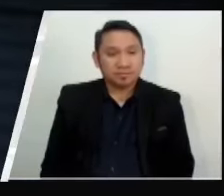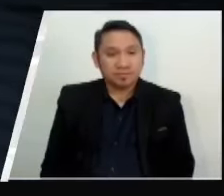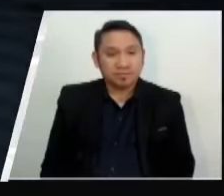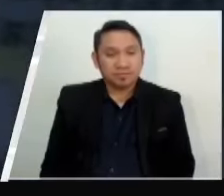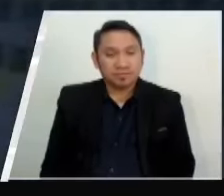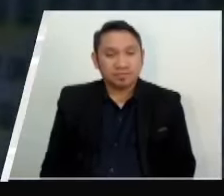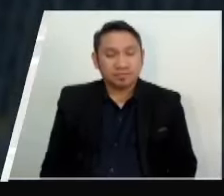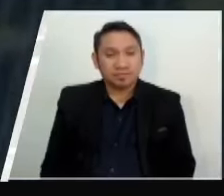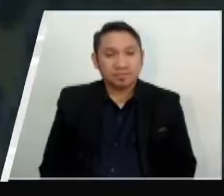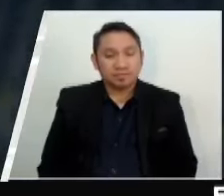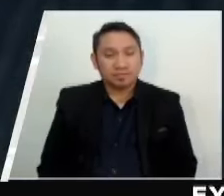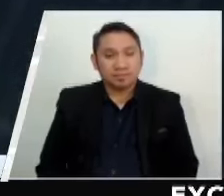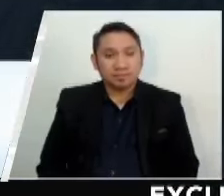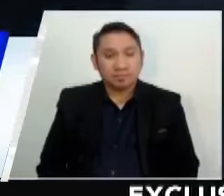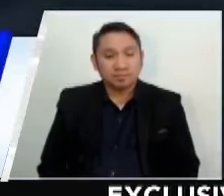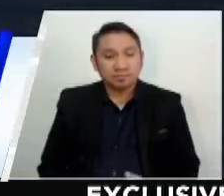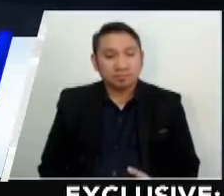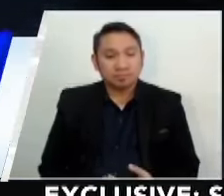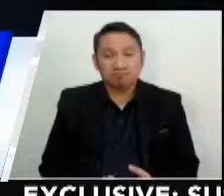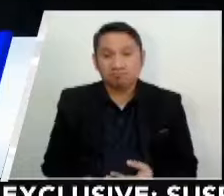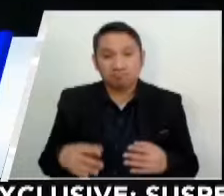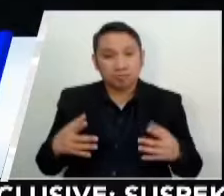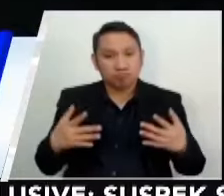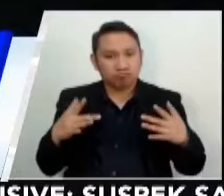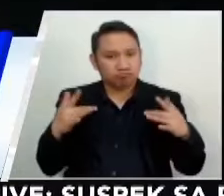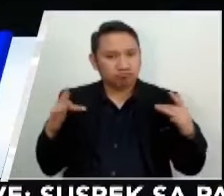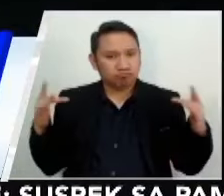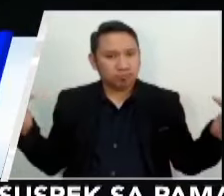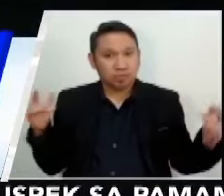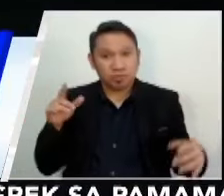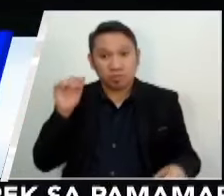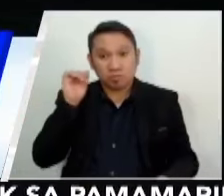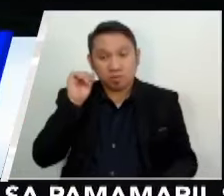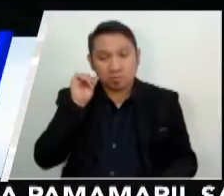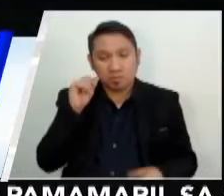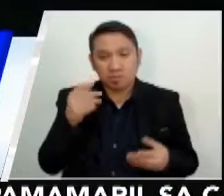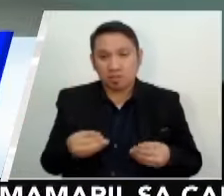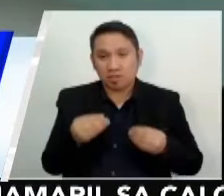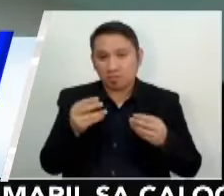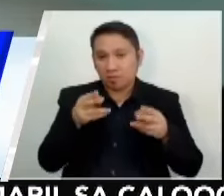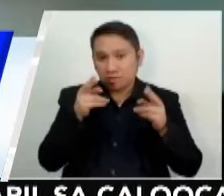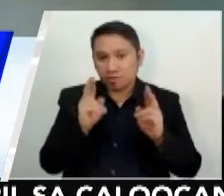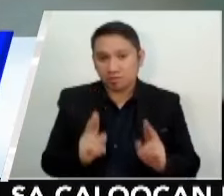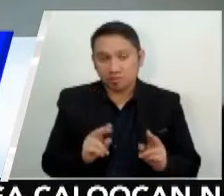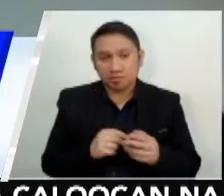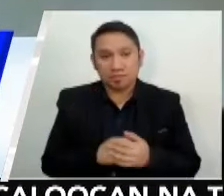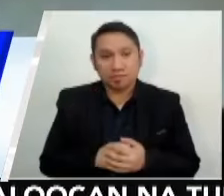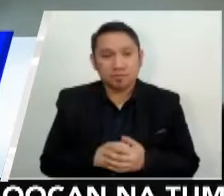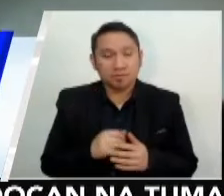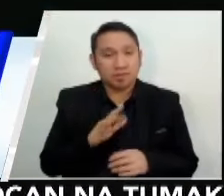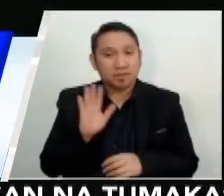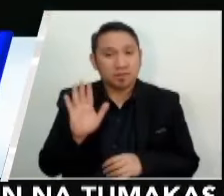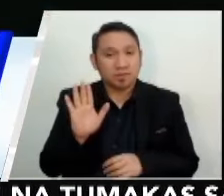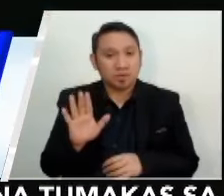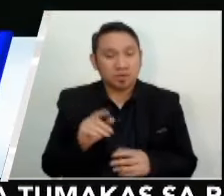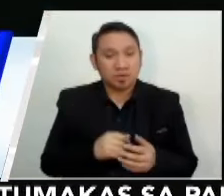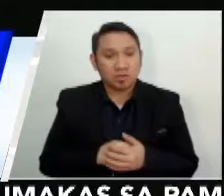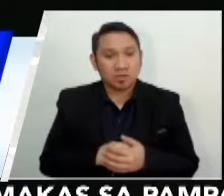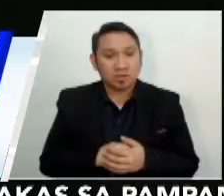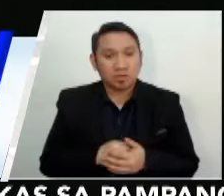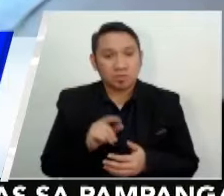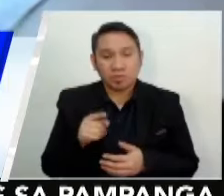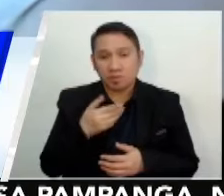Glowing like a goddess ang nag-iisang babae na pinarangalan ng Esquire Philippines sa kanilang Man at His Best Heroes